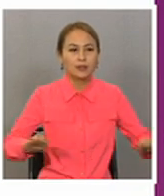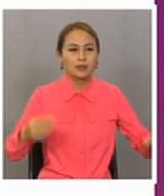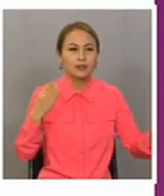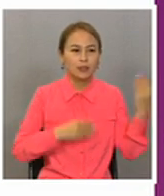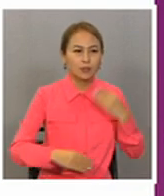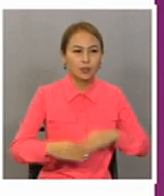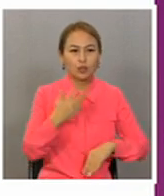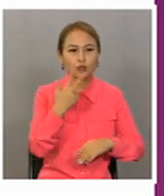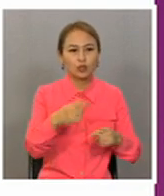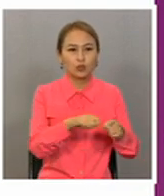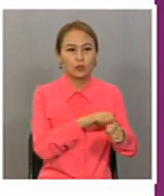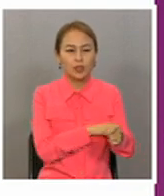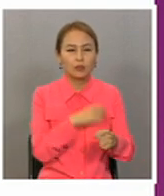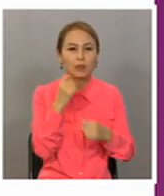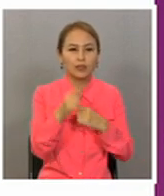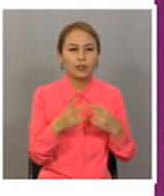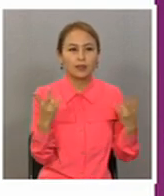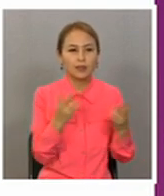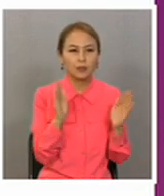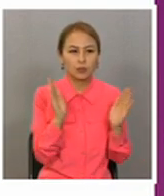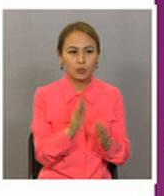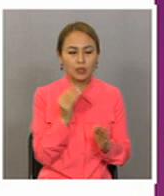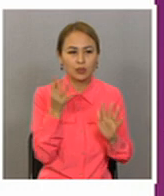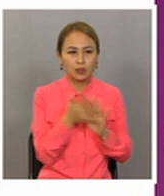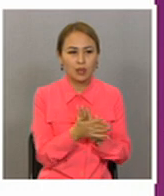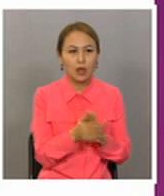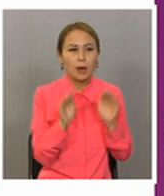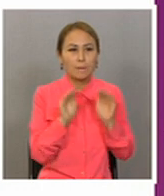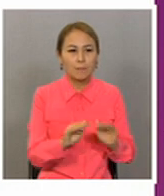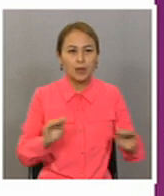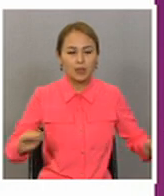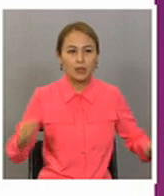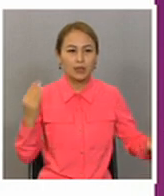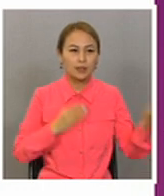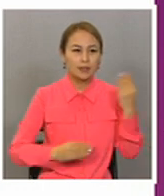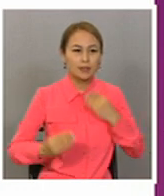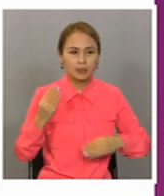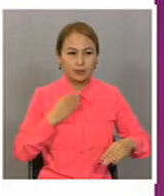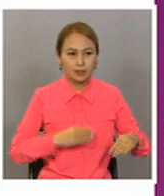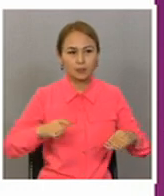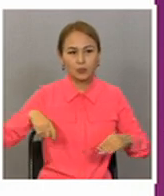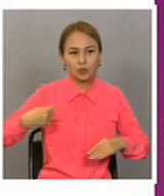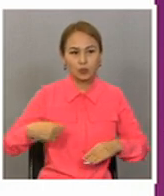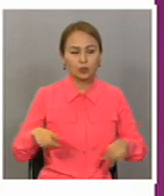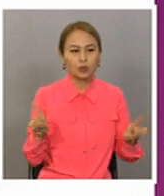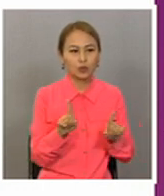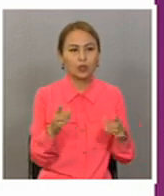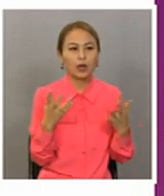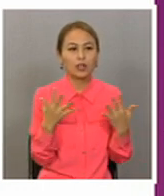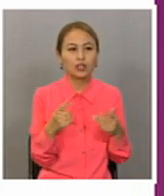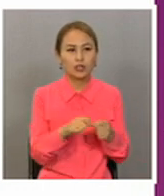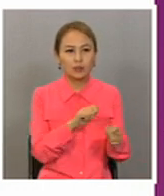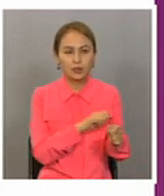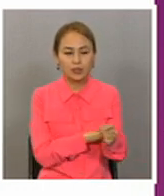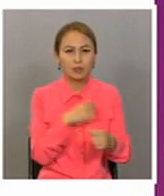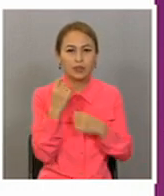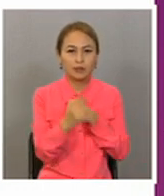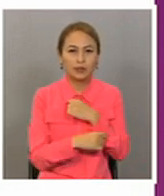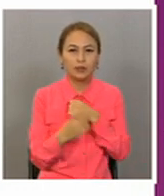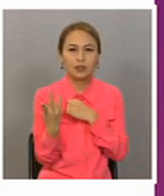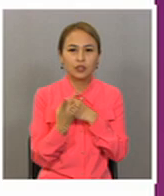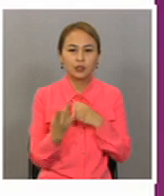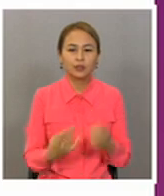sırt kiyimine 3 metr mata kiyim jımsaladı. Balalarga sırt kiyim tüyü üçün kanşa metr mata